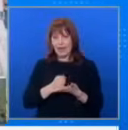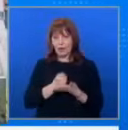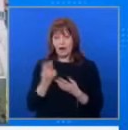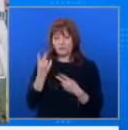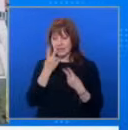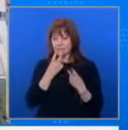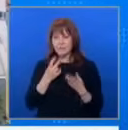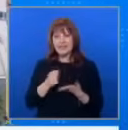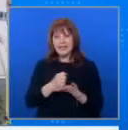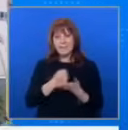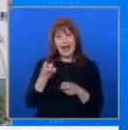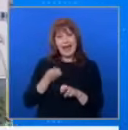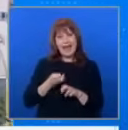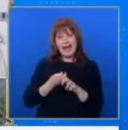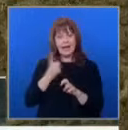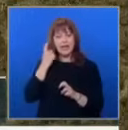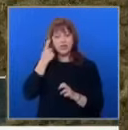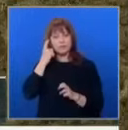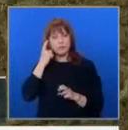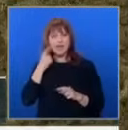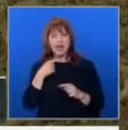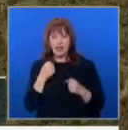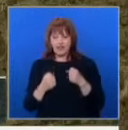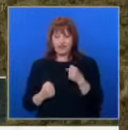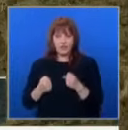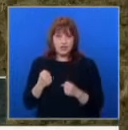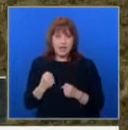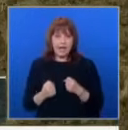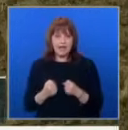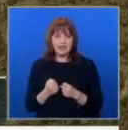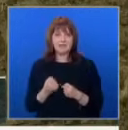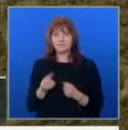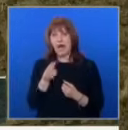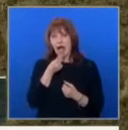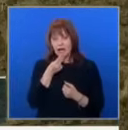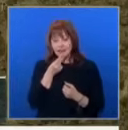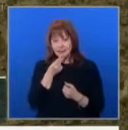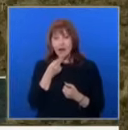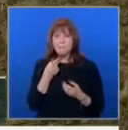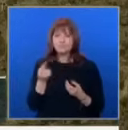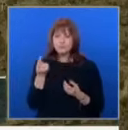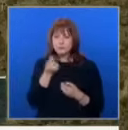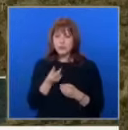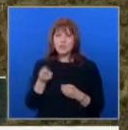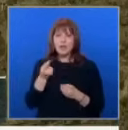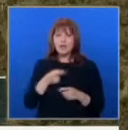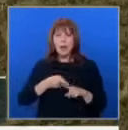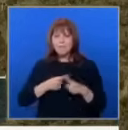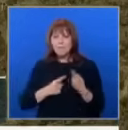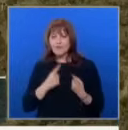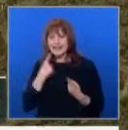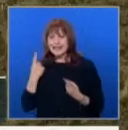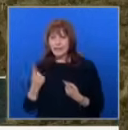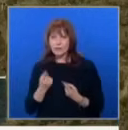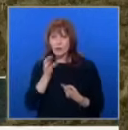се, терапията от лекаря е съобразена с движение и с здравословен начин на хранене, което постепенно в период от половина една година